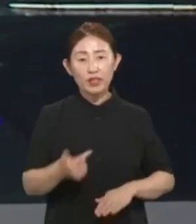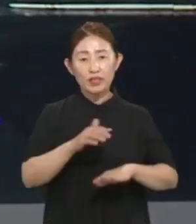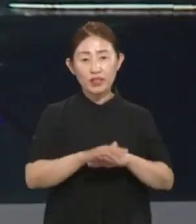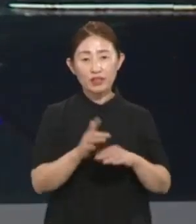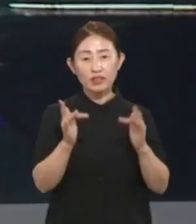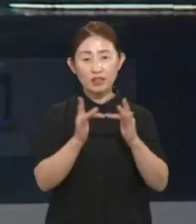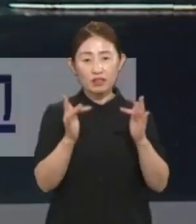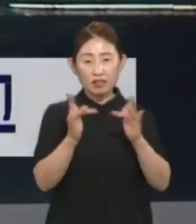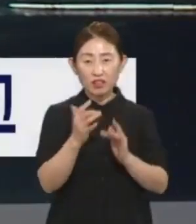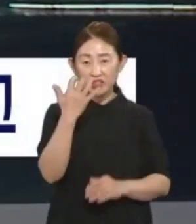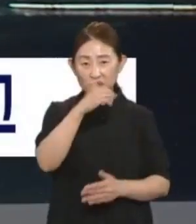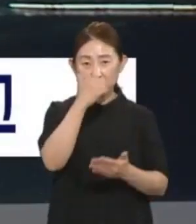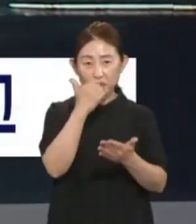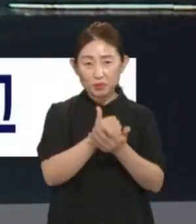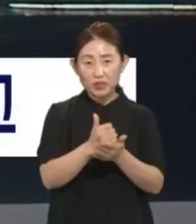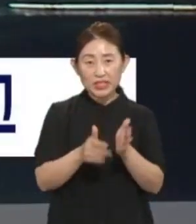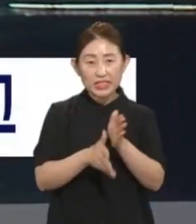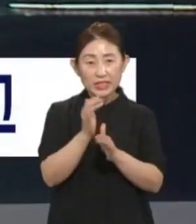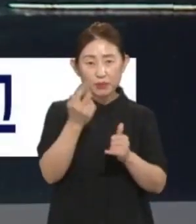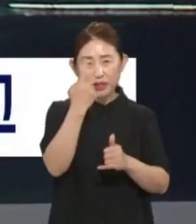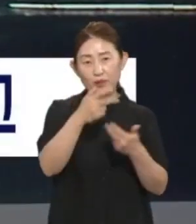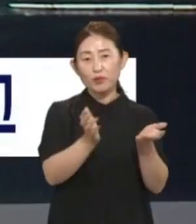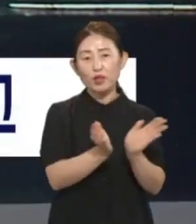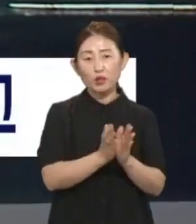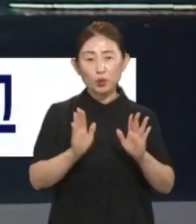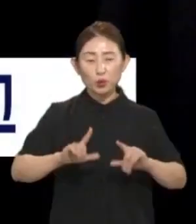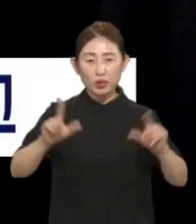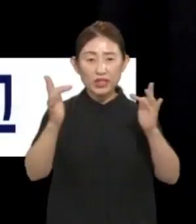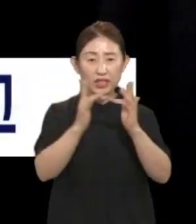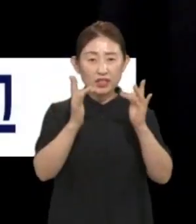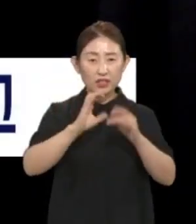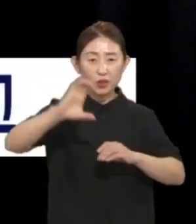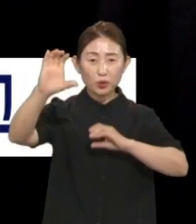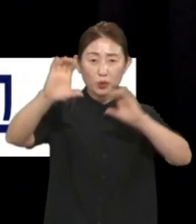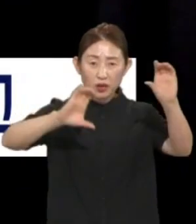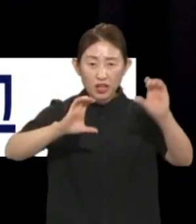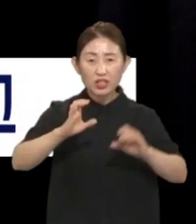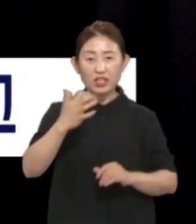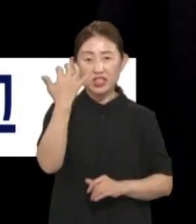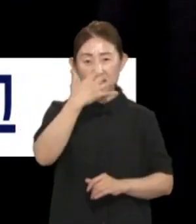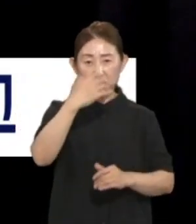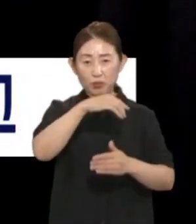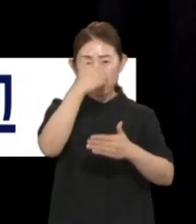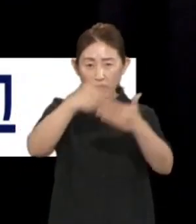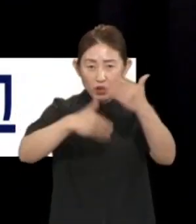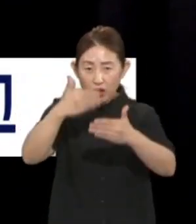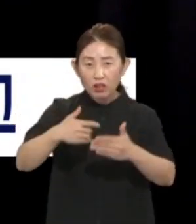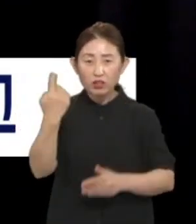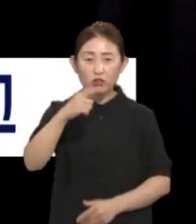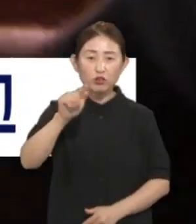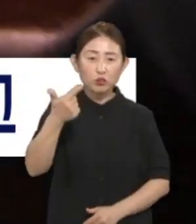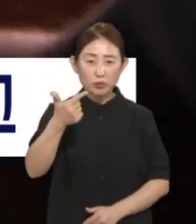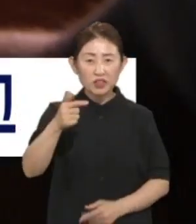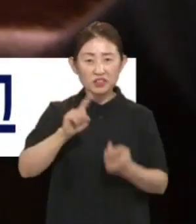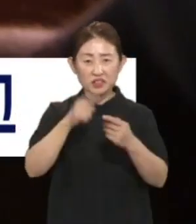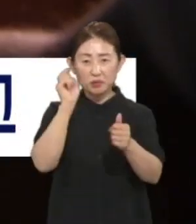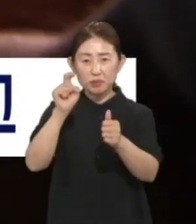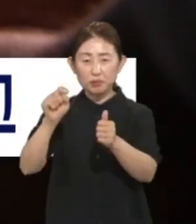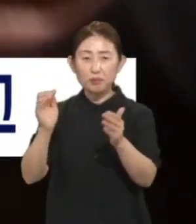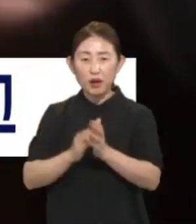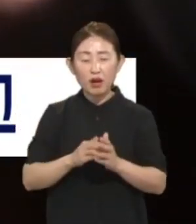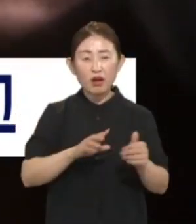대전 디지털 성범죄 시민 감사단이 올해 온라인에 올라온 디지털 성범죄 게시물 1600여 건을